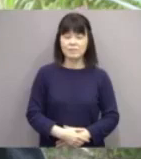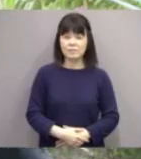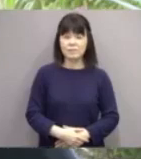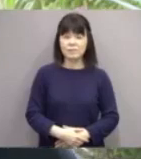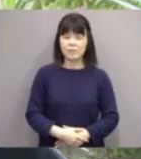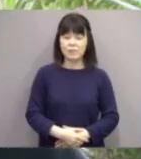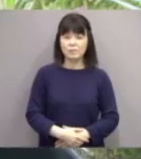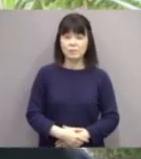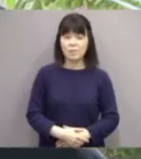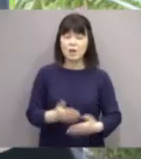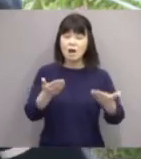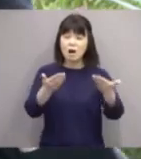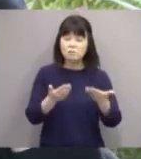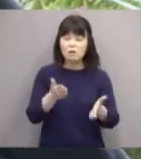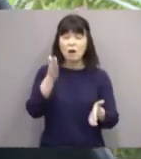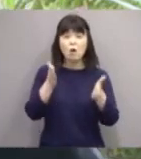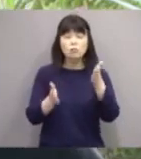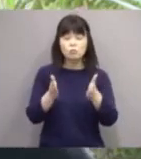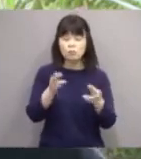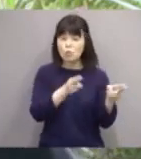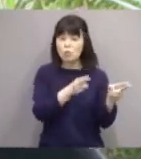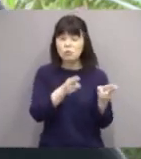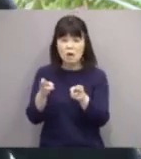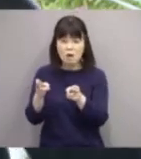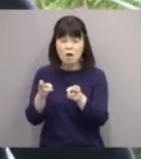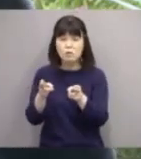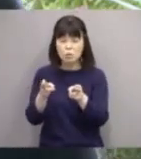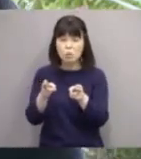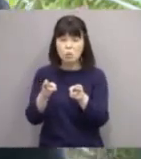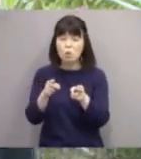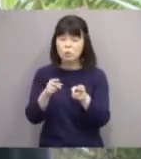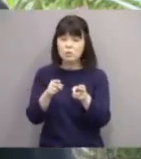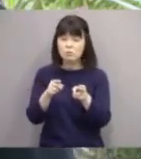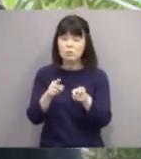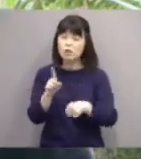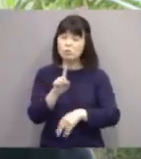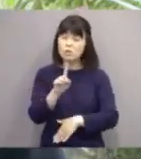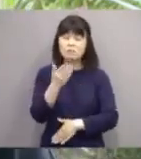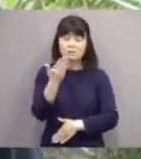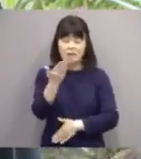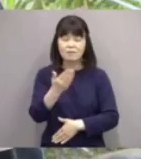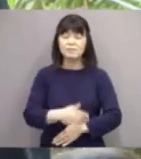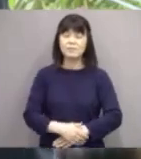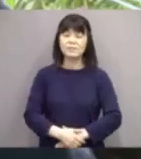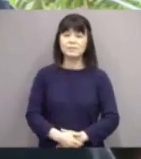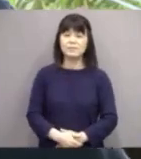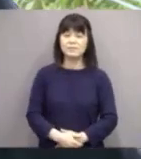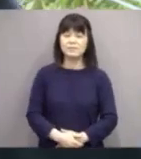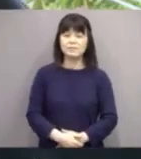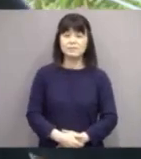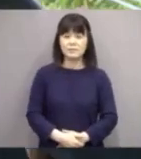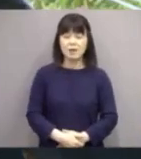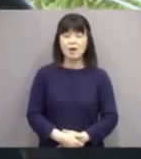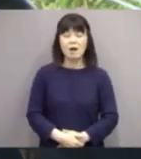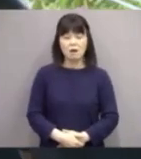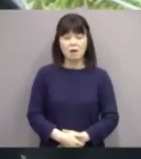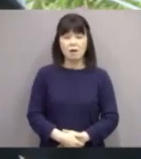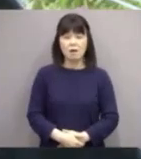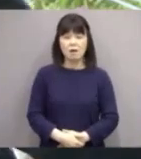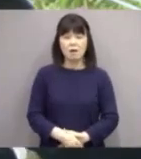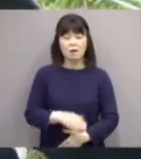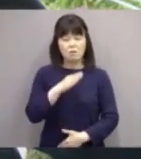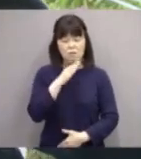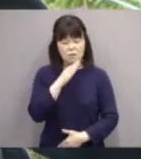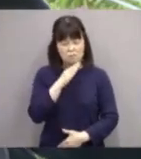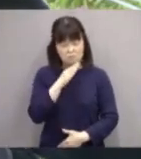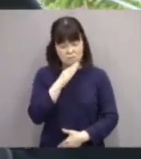こういう預かり保育という制度があることについてどう思われますか？ もうとってもいいと